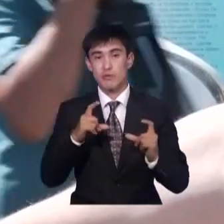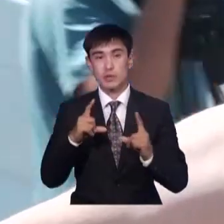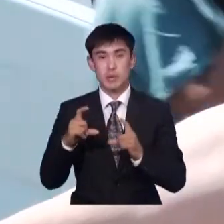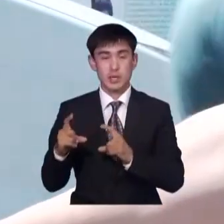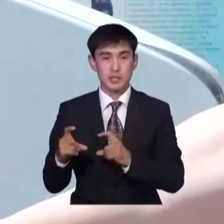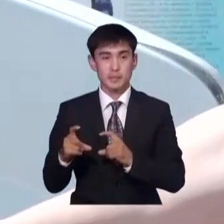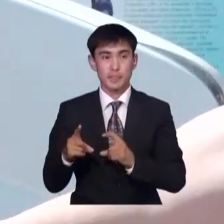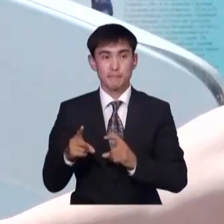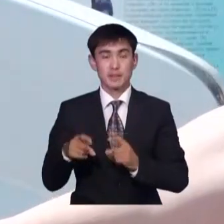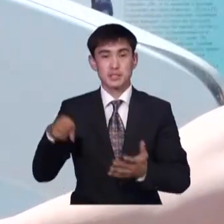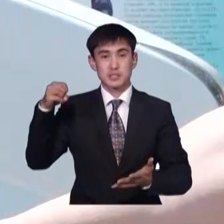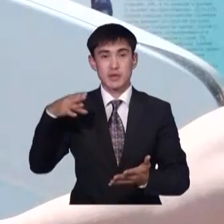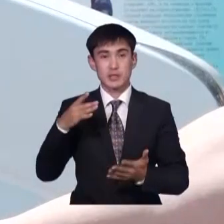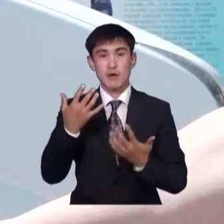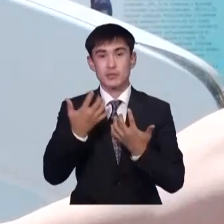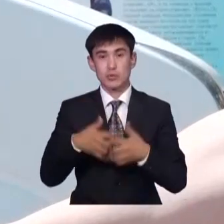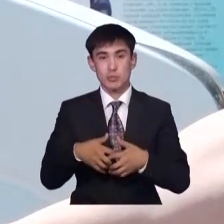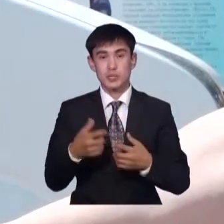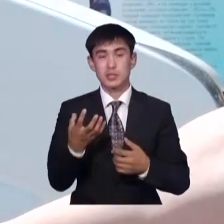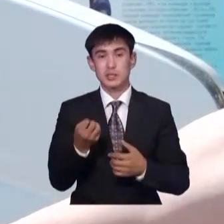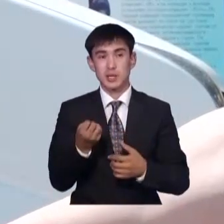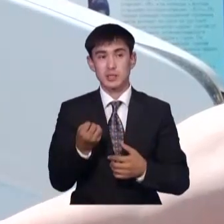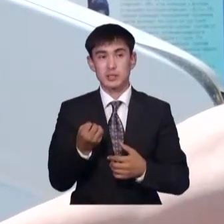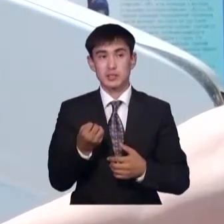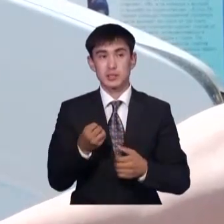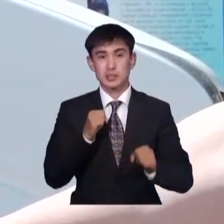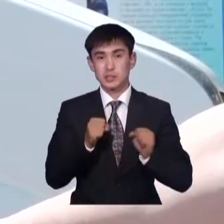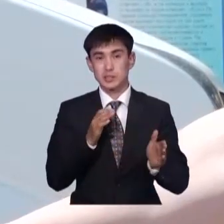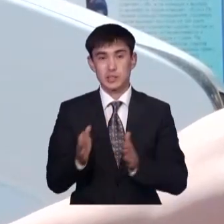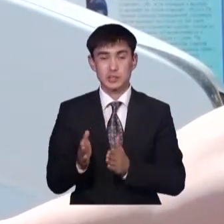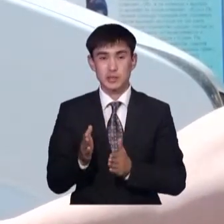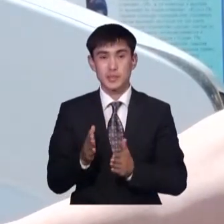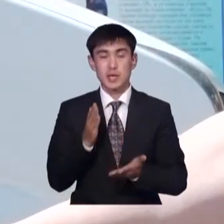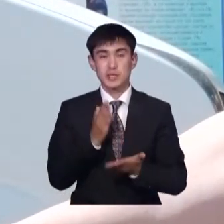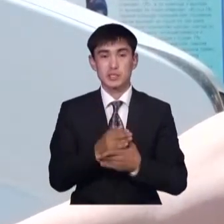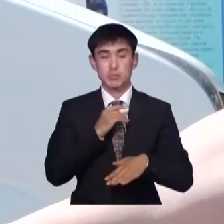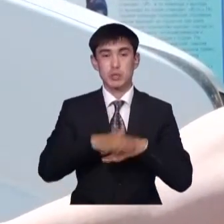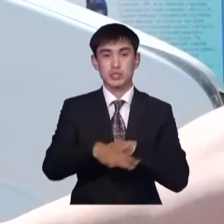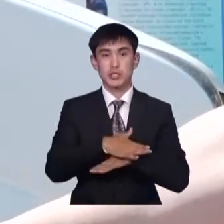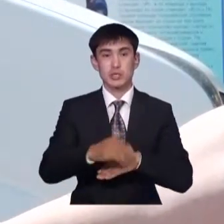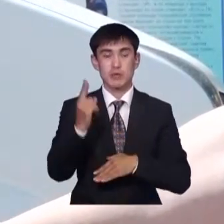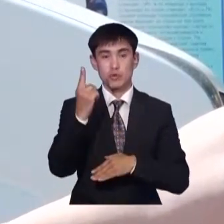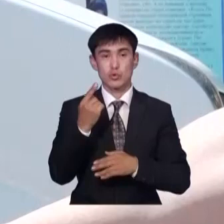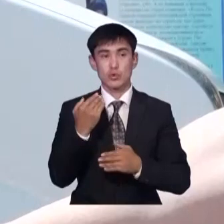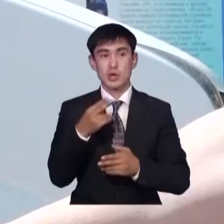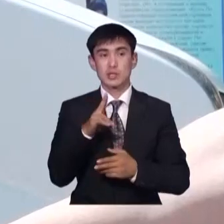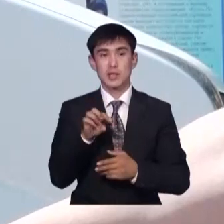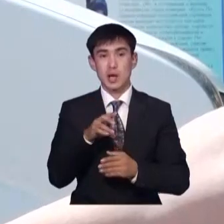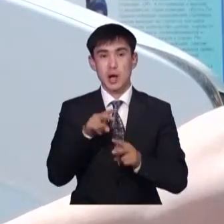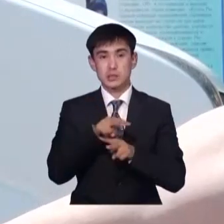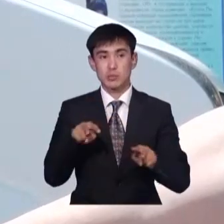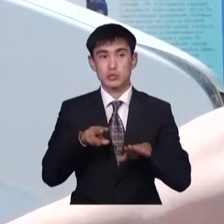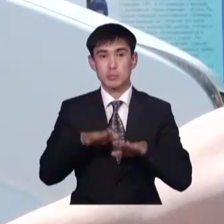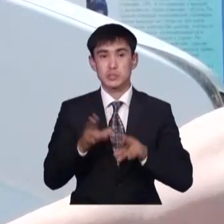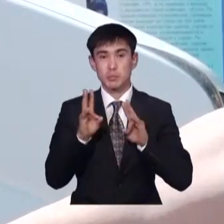и источники света, как автономные, так и стационарные. Имеется площадка наверху для осмотра